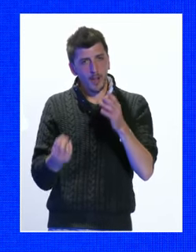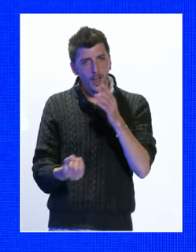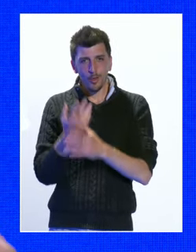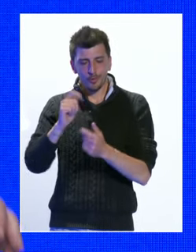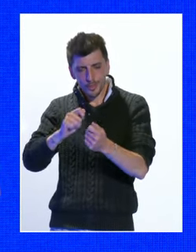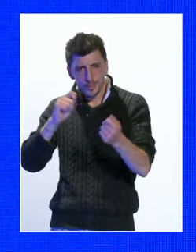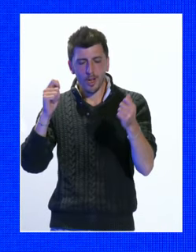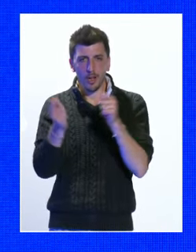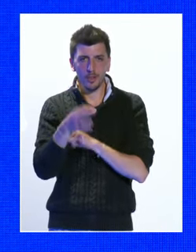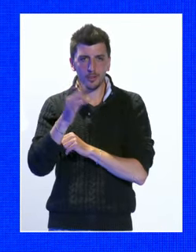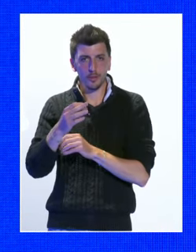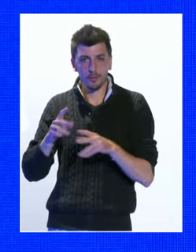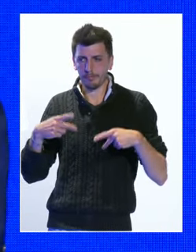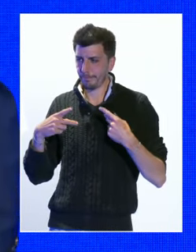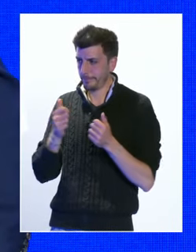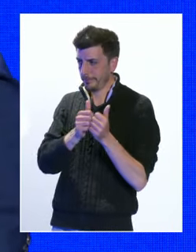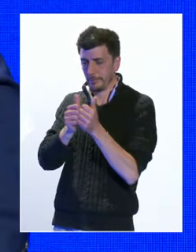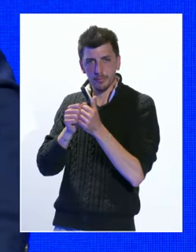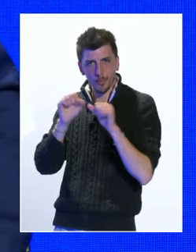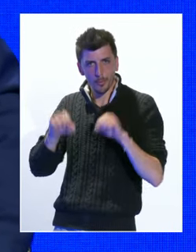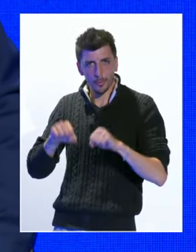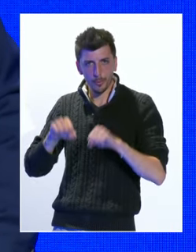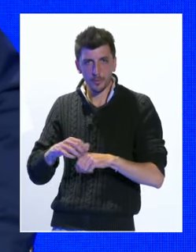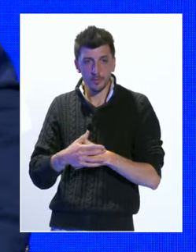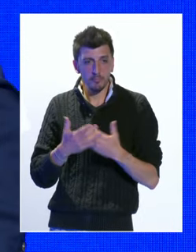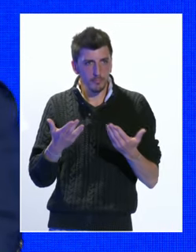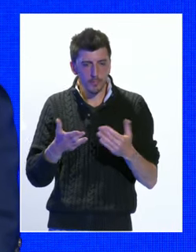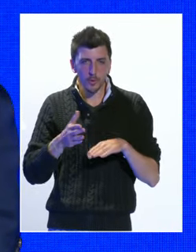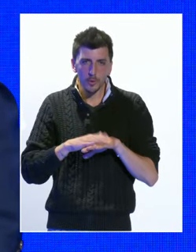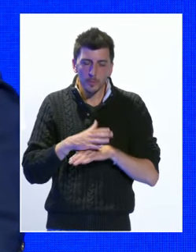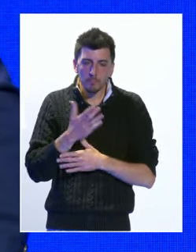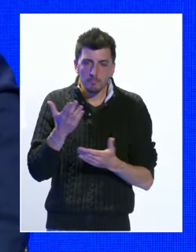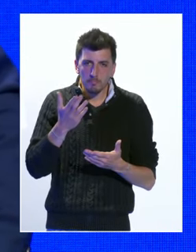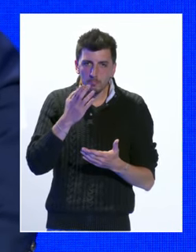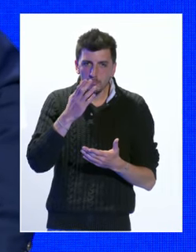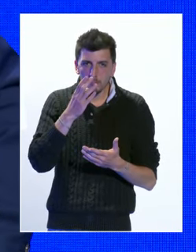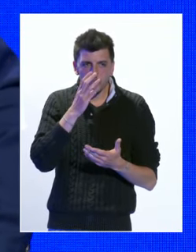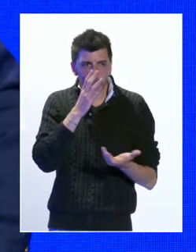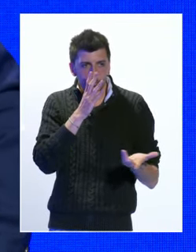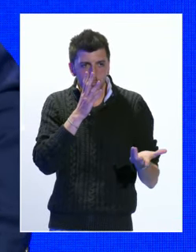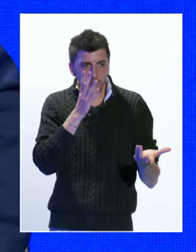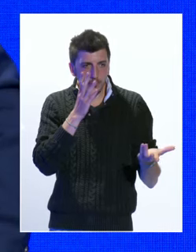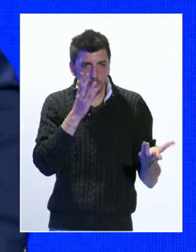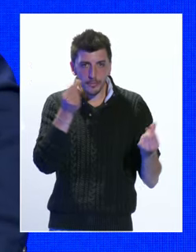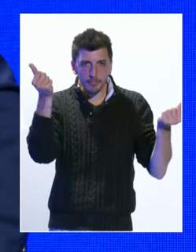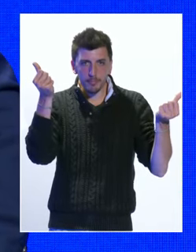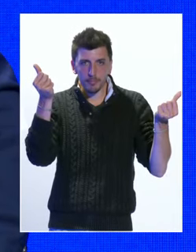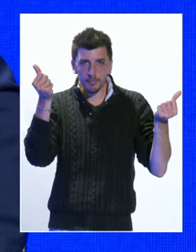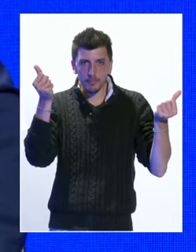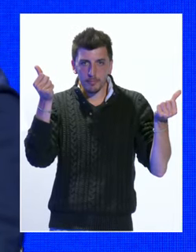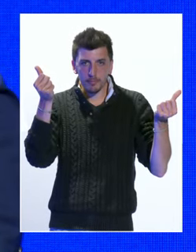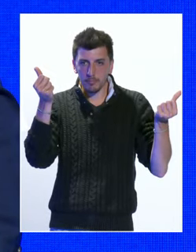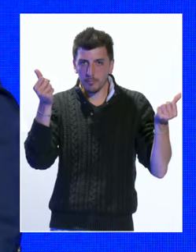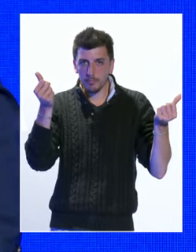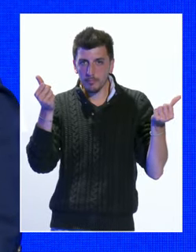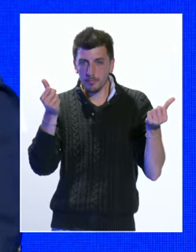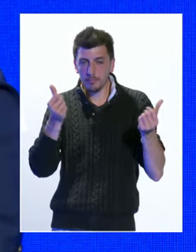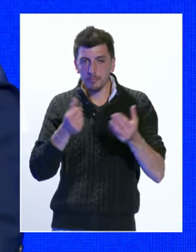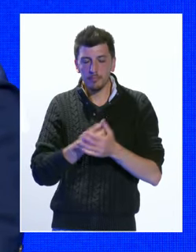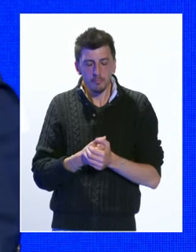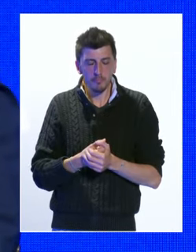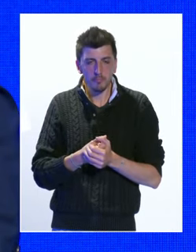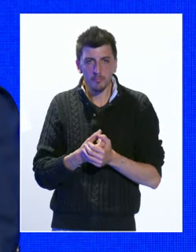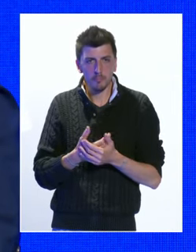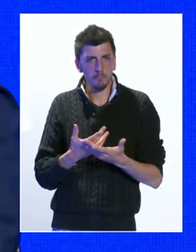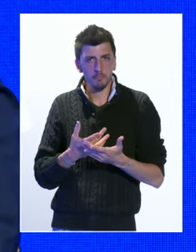nous permettrait de vivre ensemble. Et puis, curieusement, on a l'impression qu'elle s'est évaporée. Et on entend dire que le